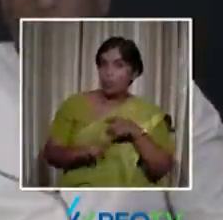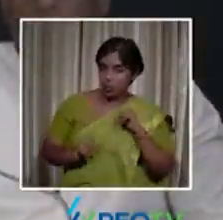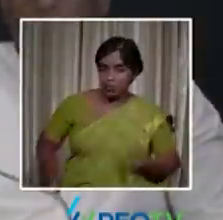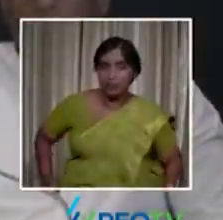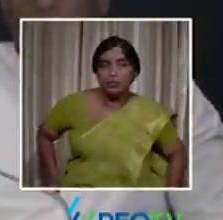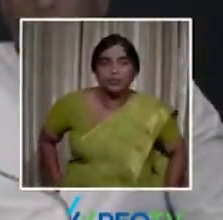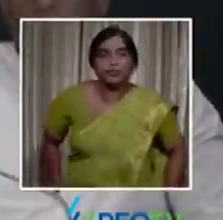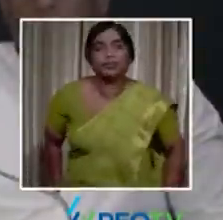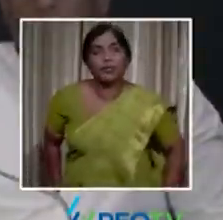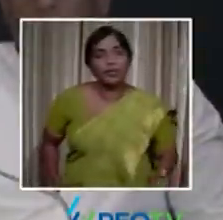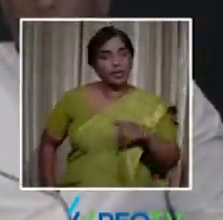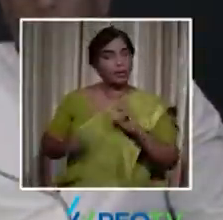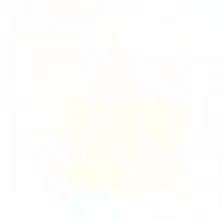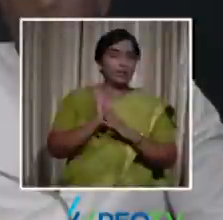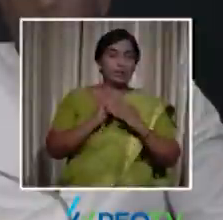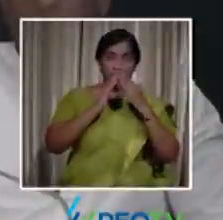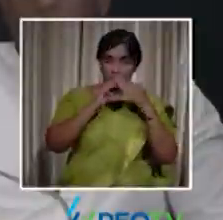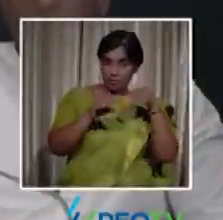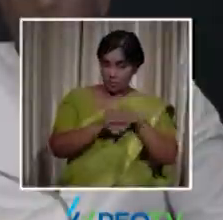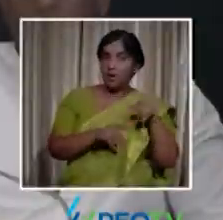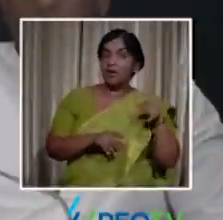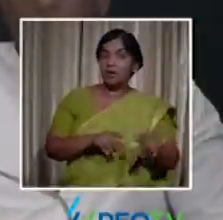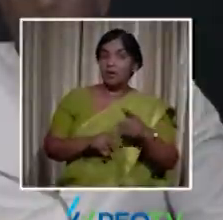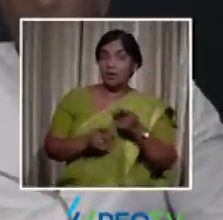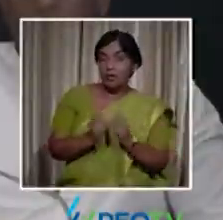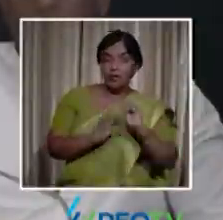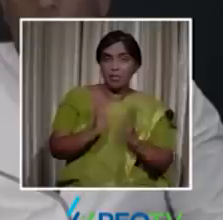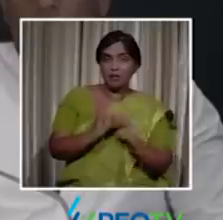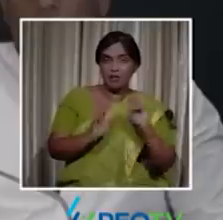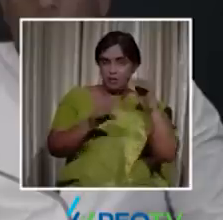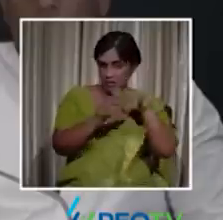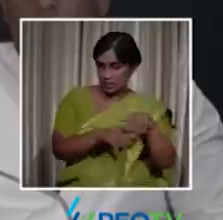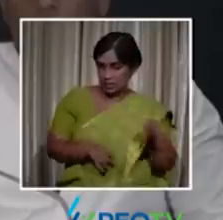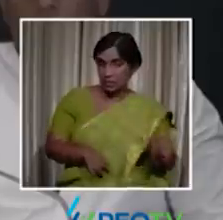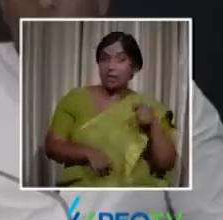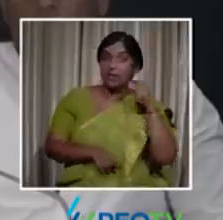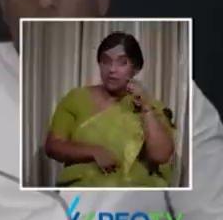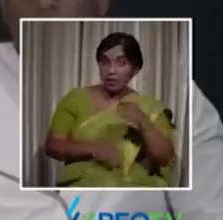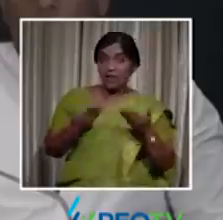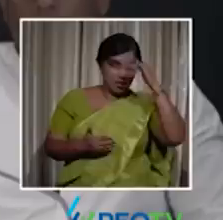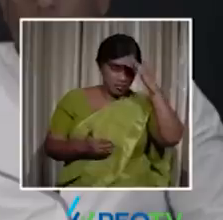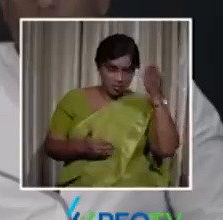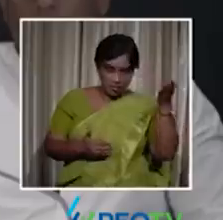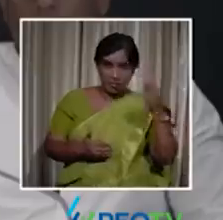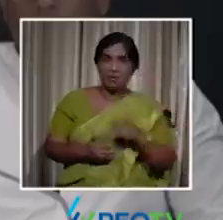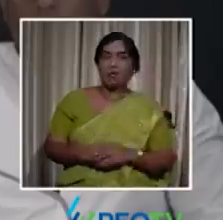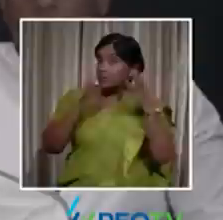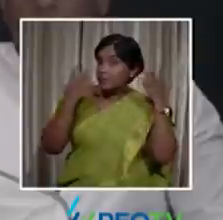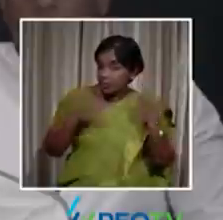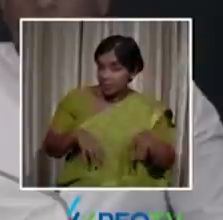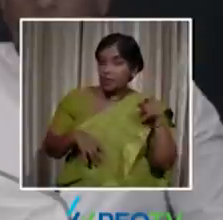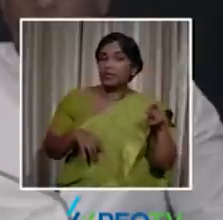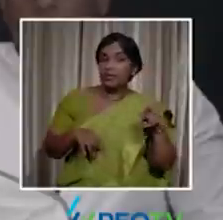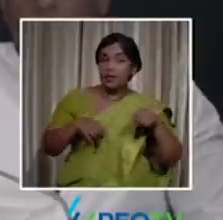මේ භීෂණය ආරම්භ වුණේ අර්ලිය ගහමන්දිරේ. මේකට බීජ වැපුරුවේ අර්ලිය ගහමන්දිරේ. තමුන්නාසලාගේ වර්තමාන නායකතුමා ඒක කරලා ඉවරලා